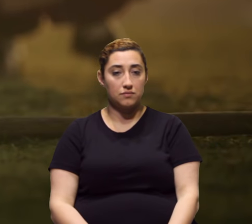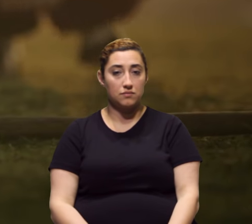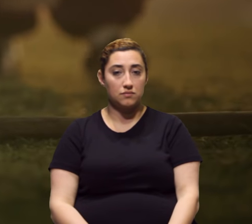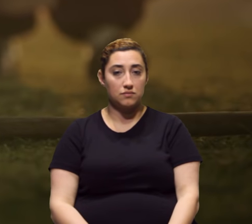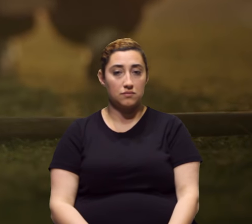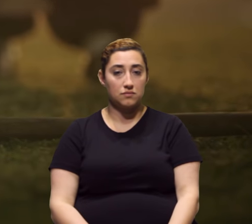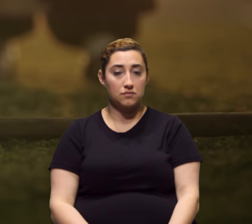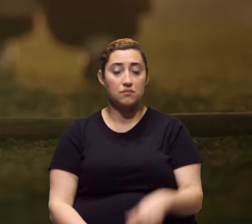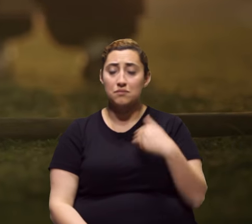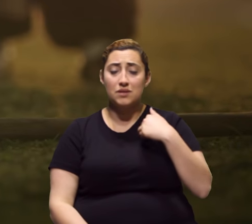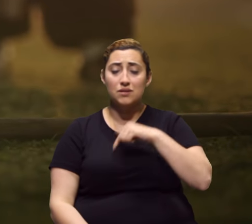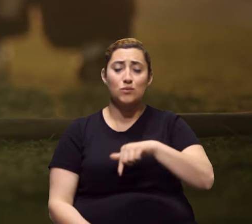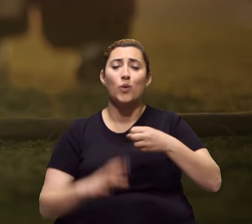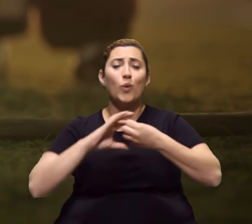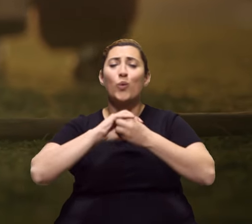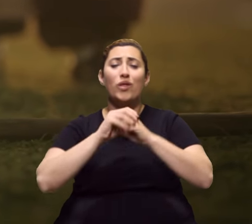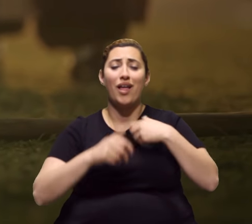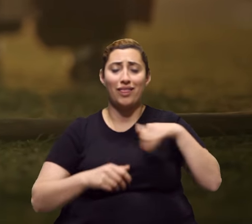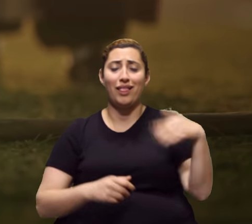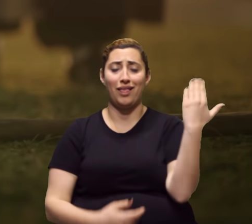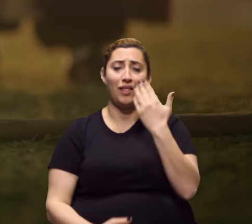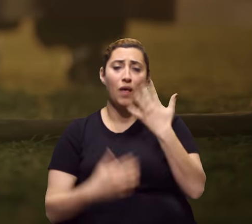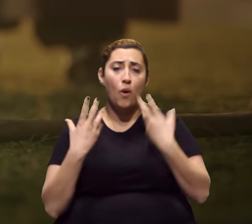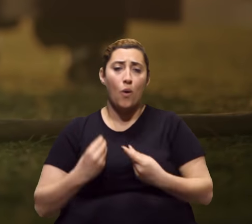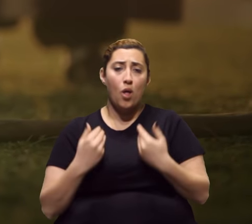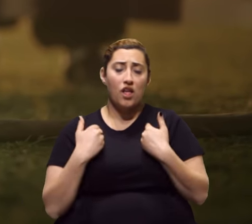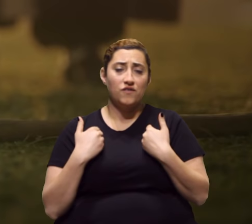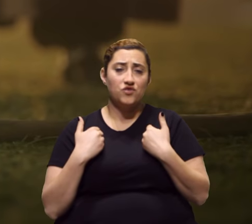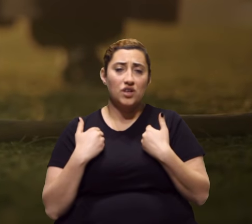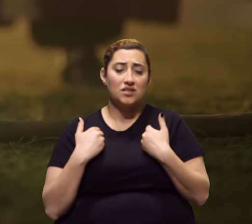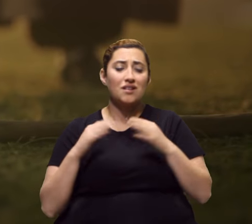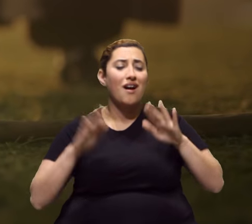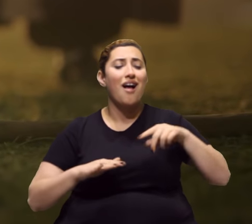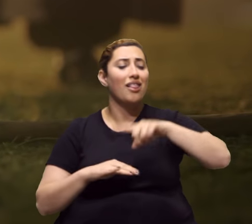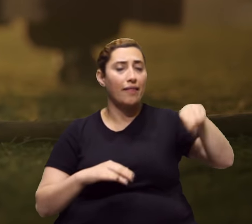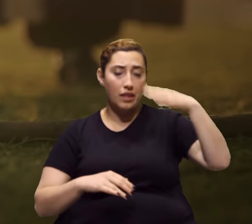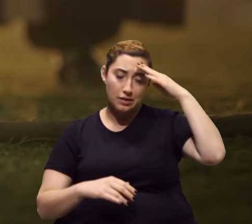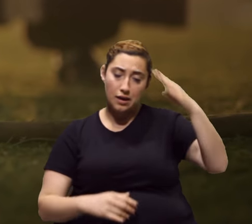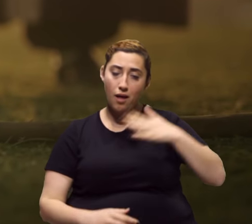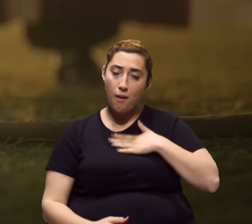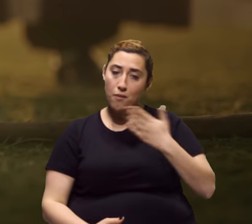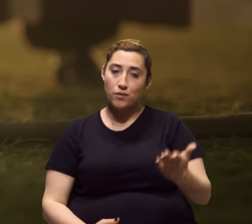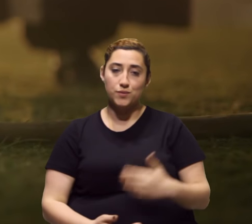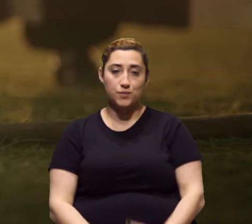devam ediyor. Biz dünyadan gider olduk. Kalanlara selam olsun.